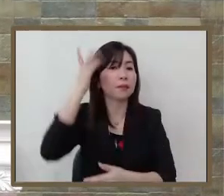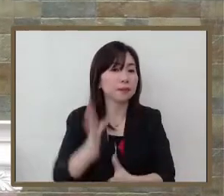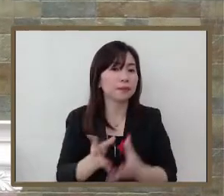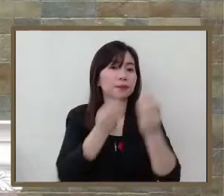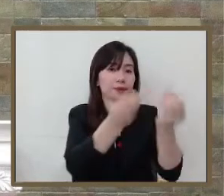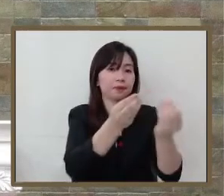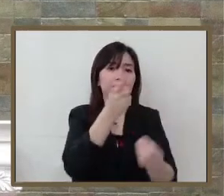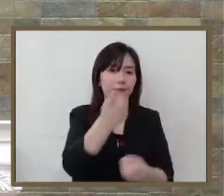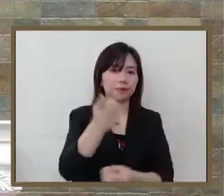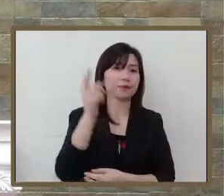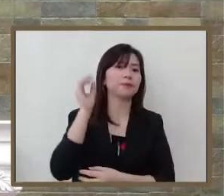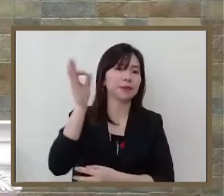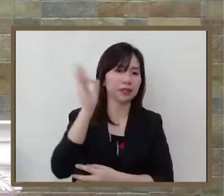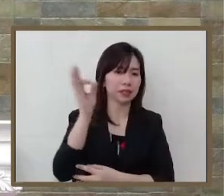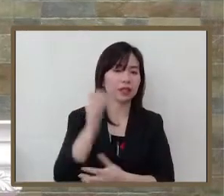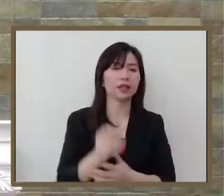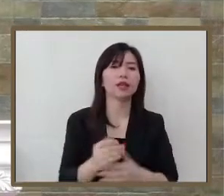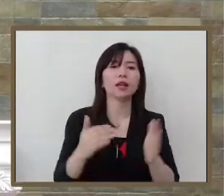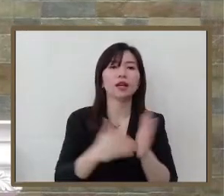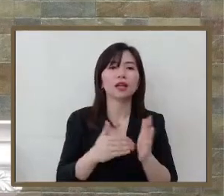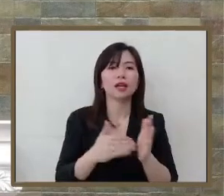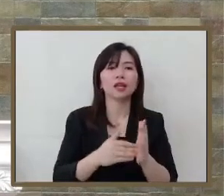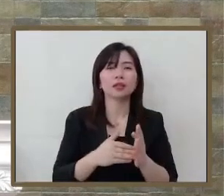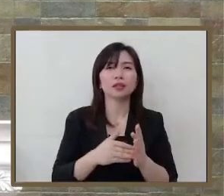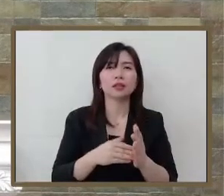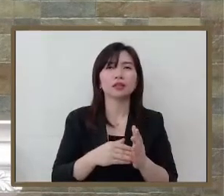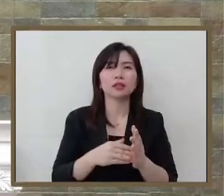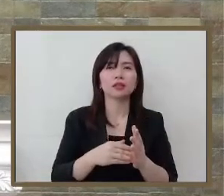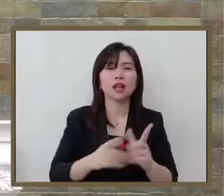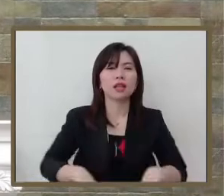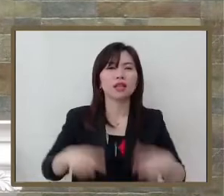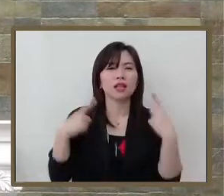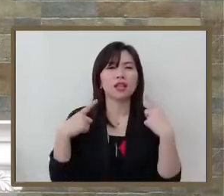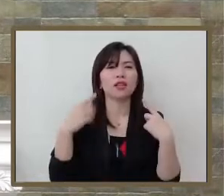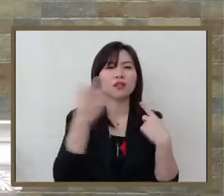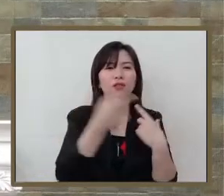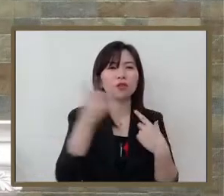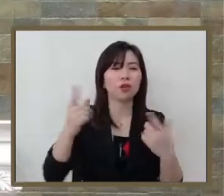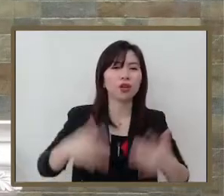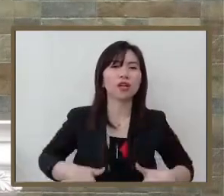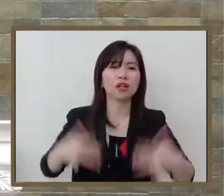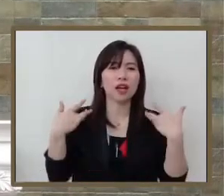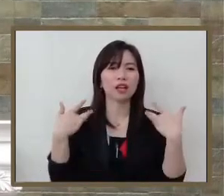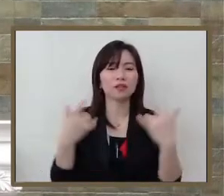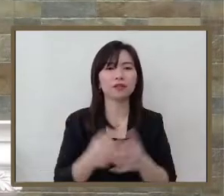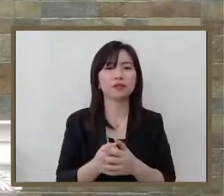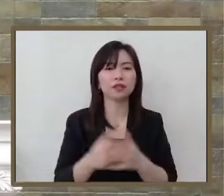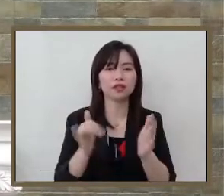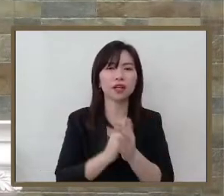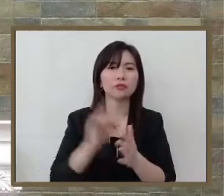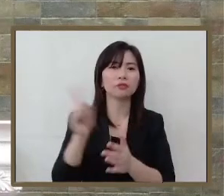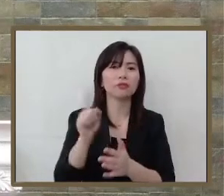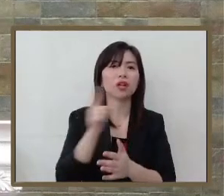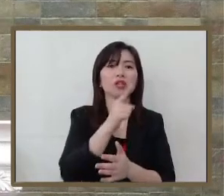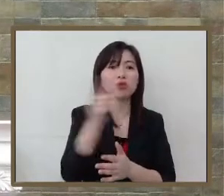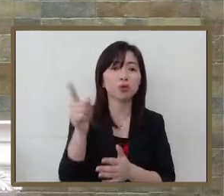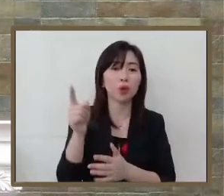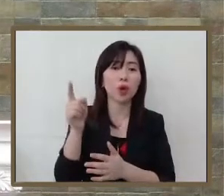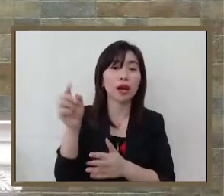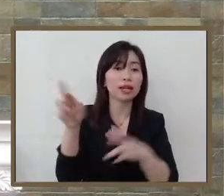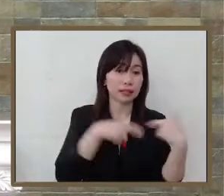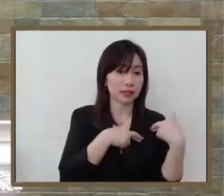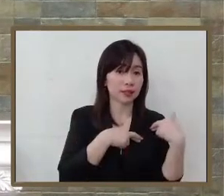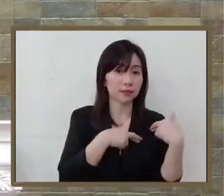Just live your life according to those principles na naririnig mo at natatanggap mo